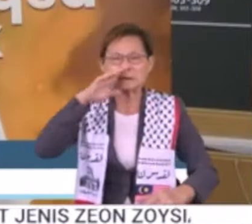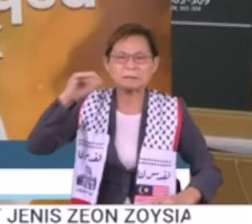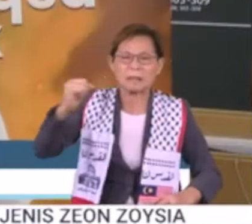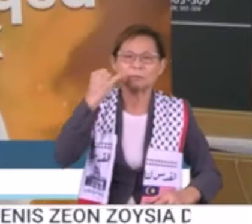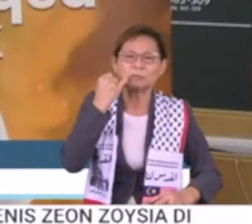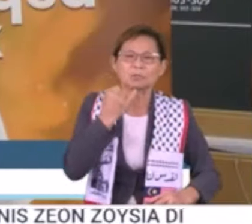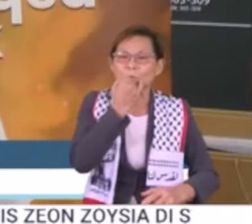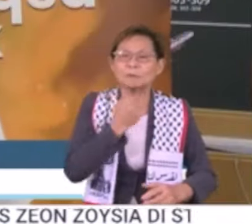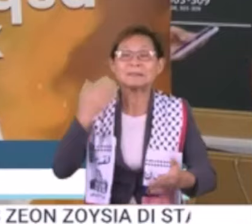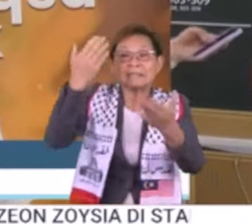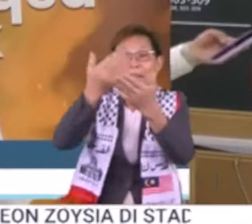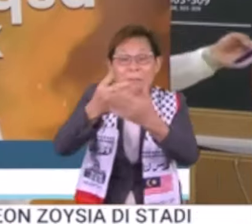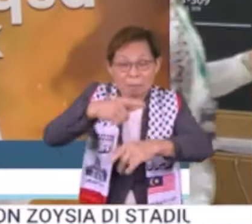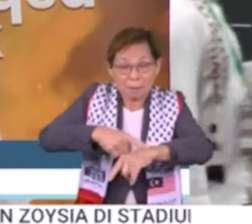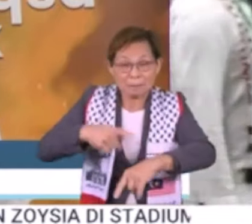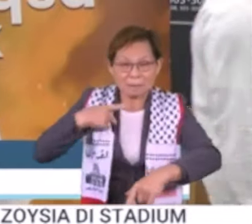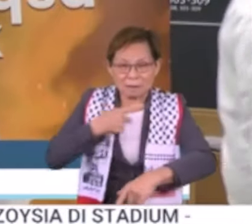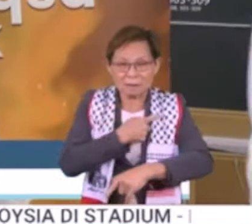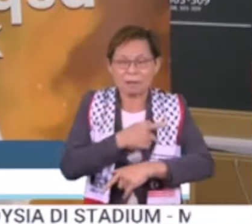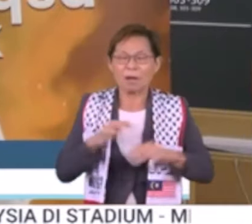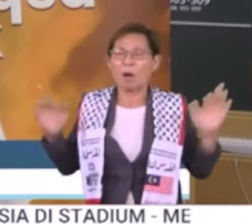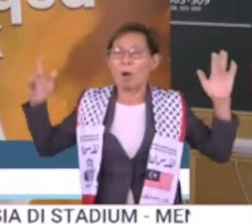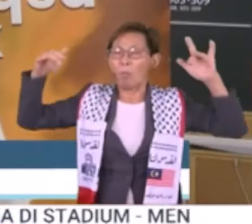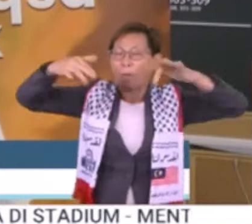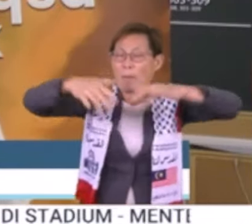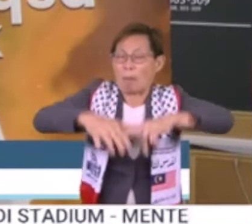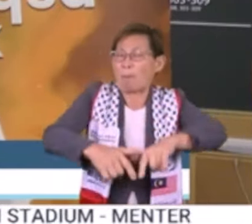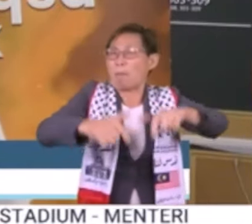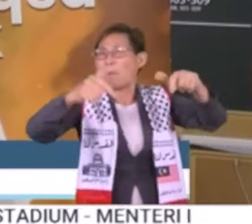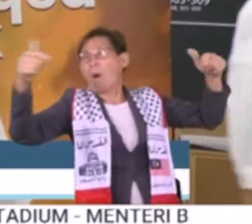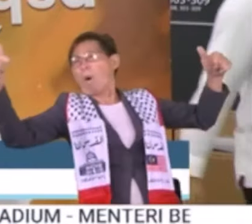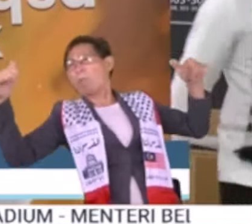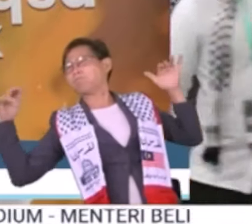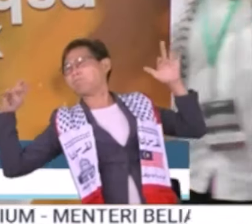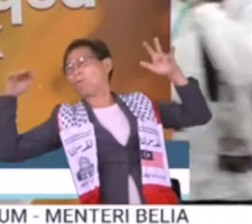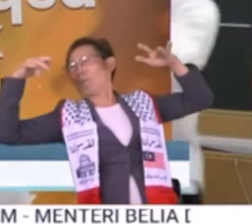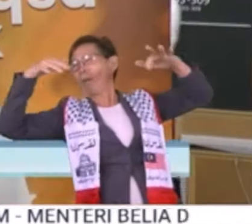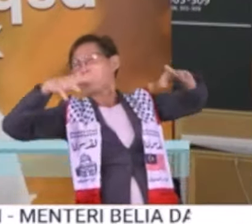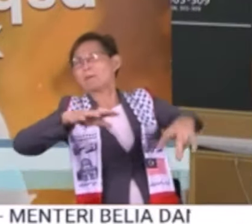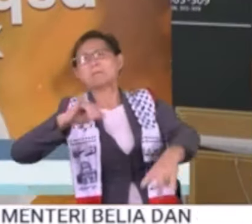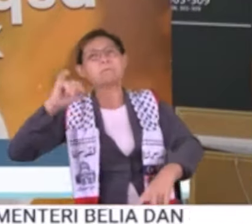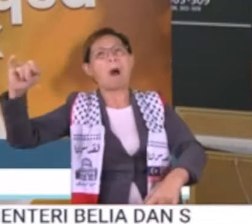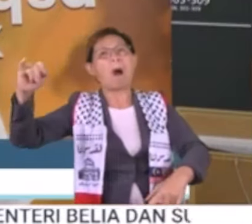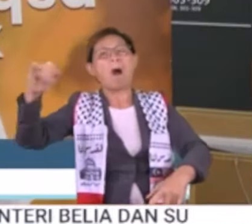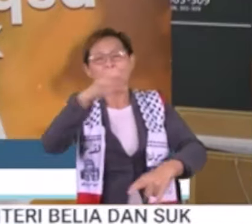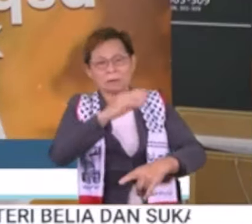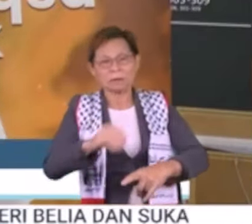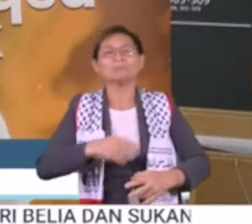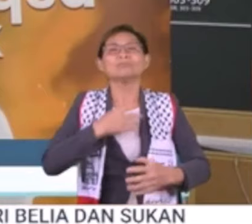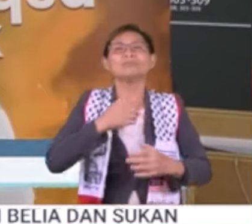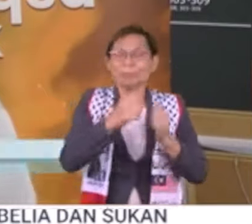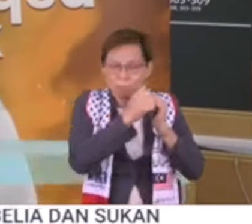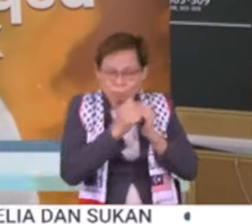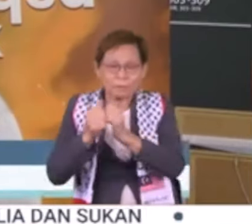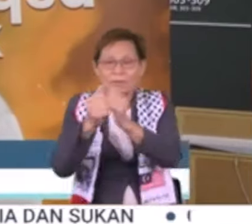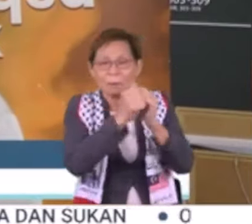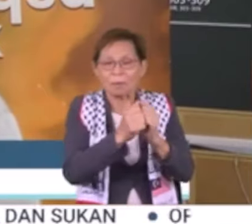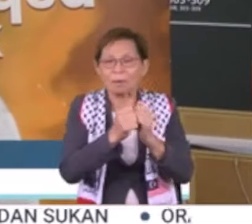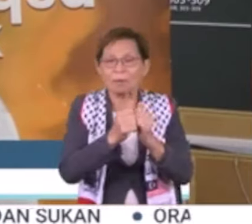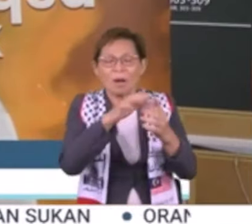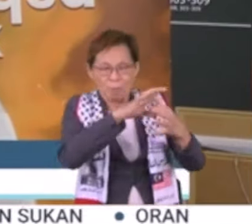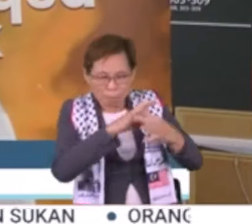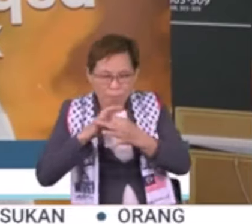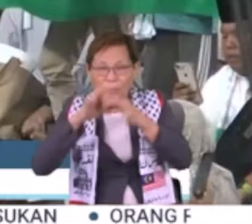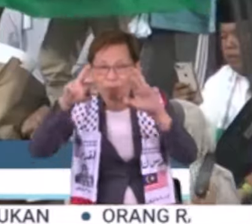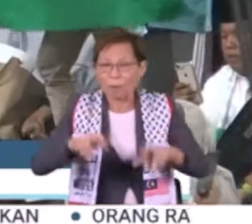tiba masanya untuk kita mengadakan himpunan besar-besaran sebagai satu kecaman dan juga sebagai satu suara penyatuan